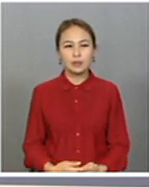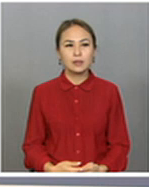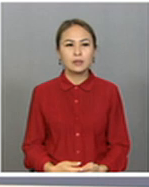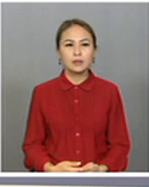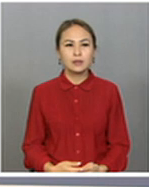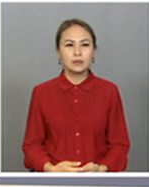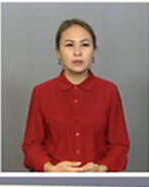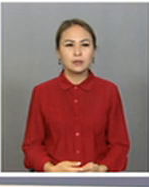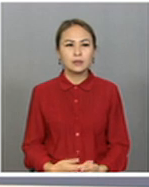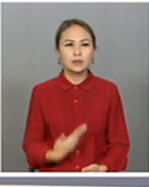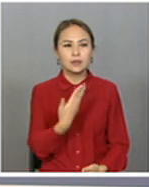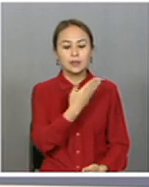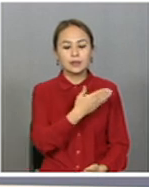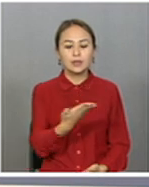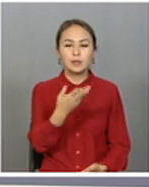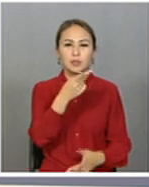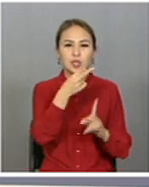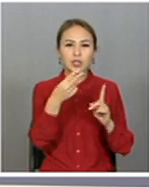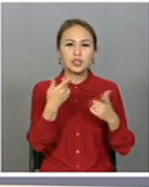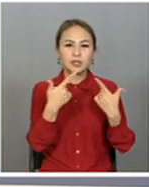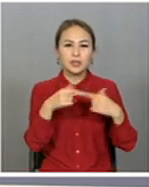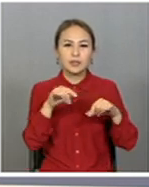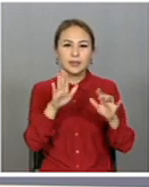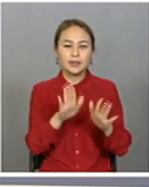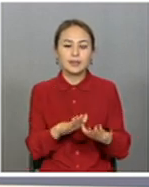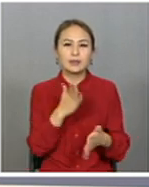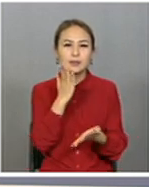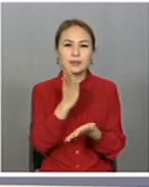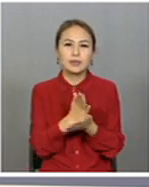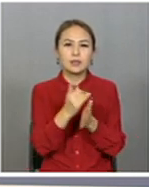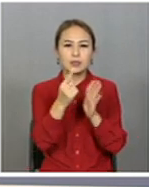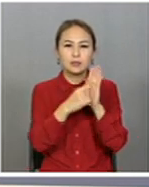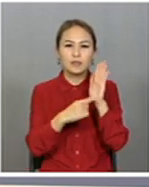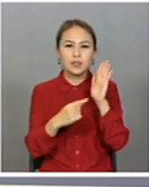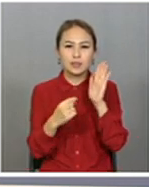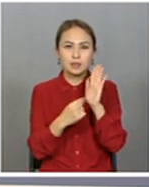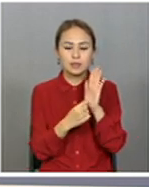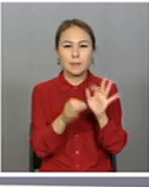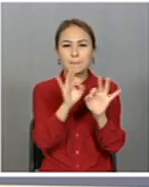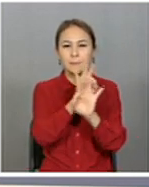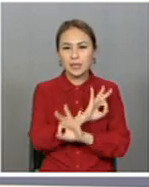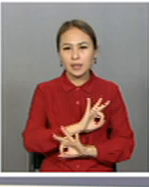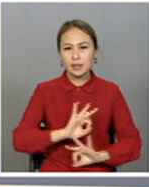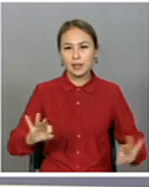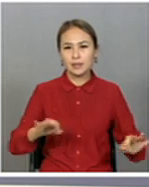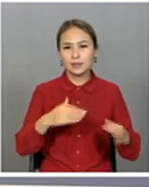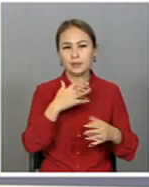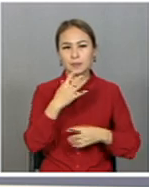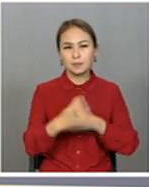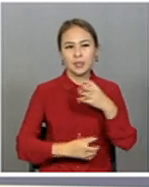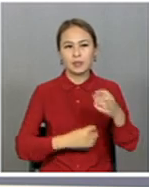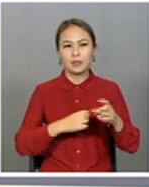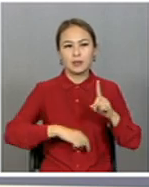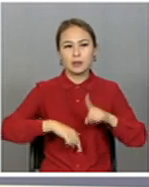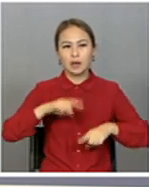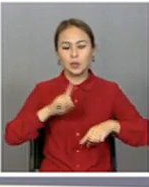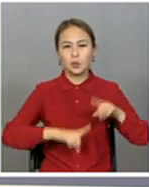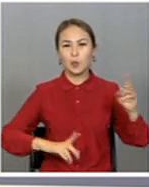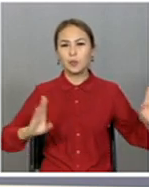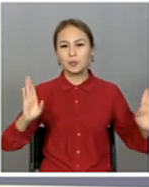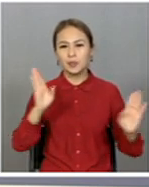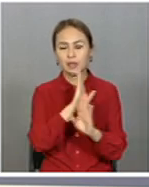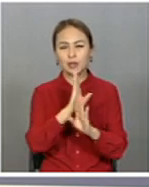Правильно, это предложение, где стоит восклицательный знак. Прекрасен мир родной природы, восхищаемся